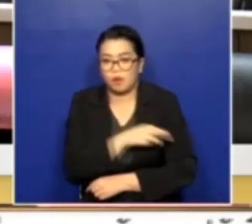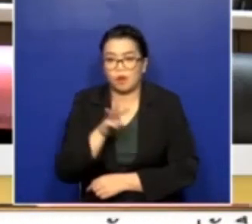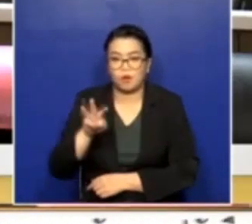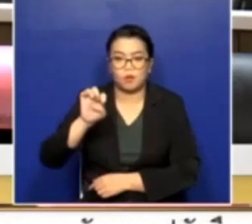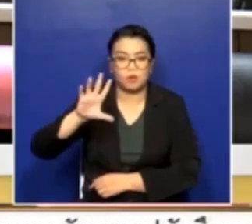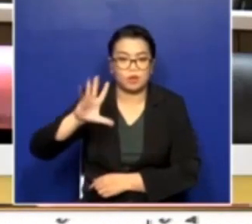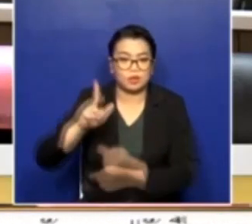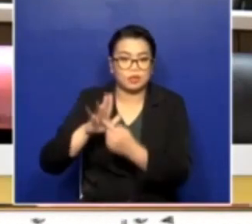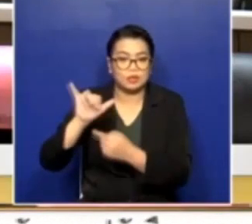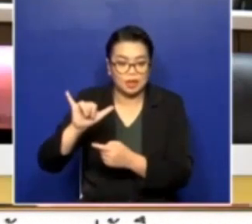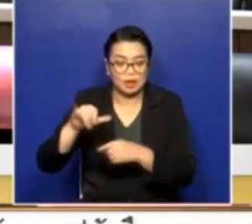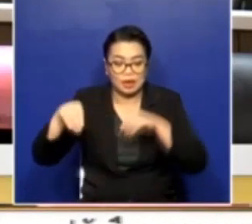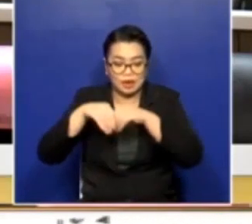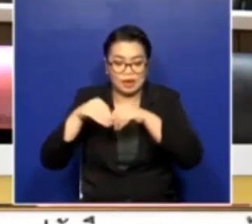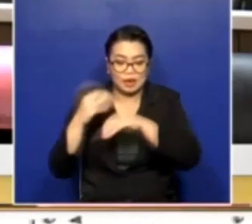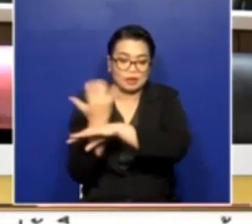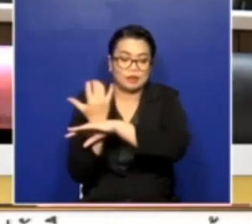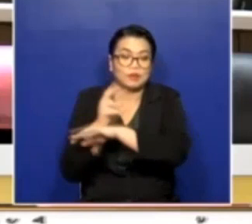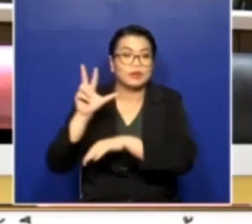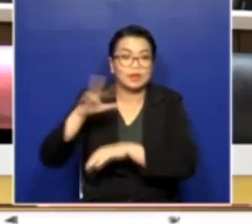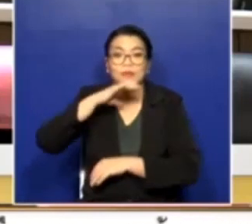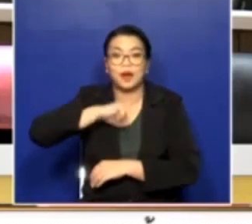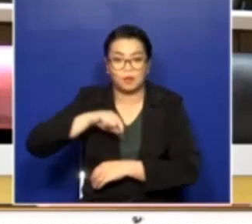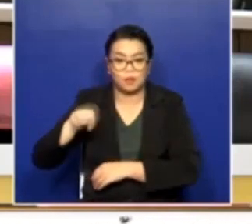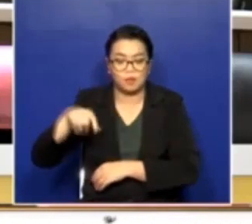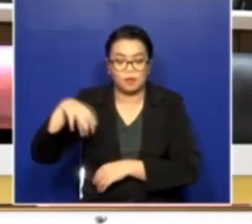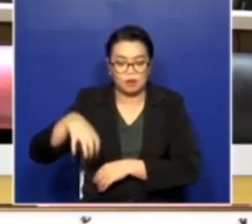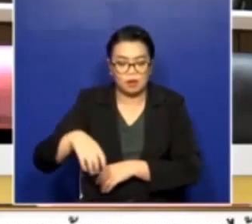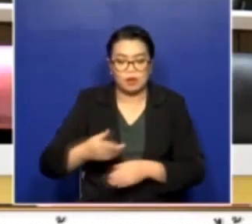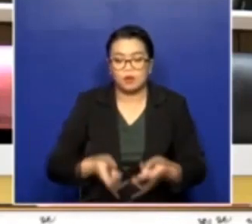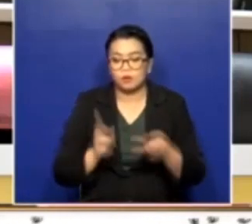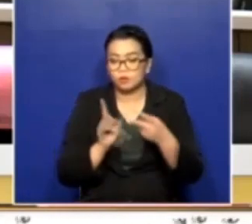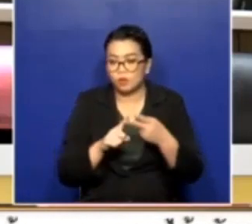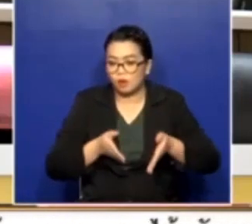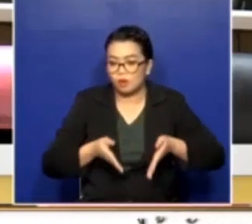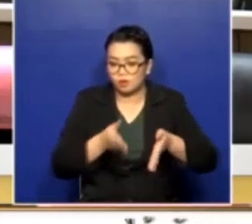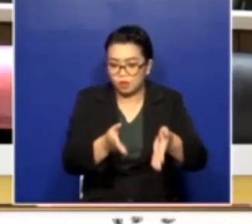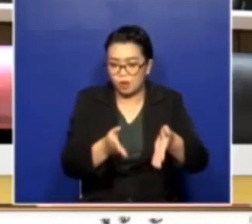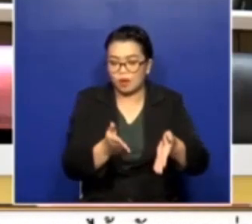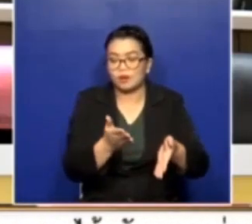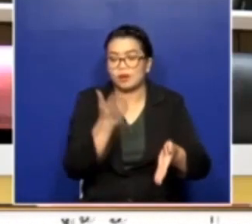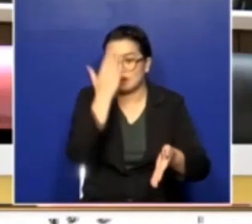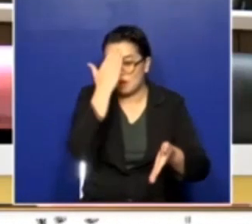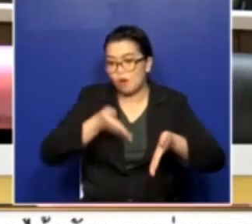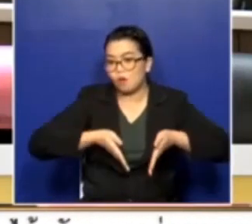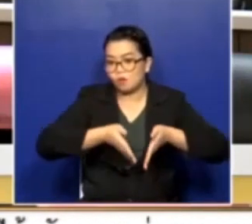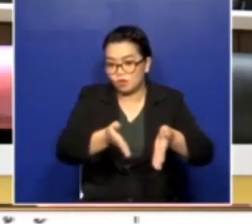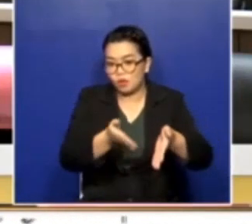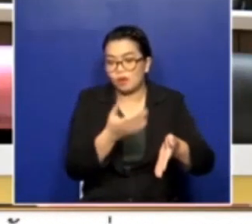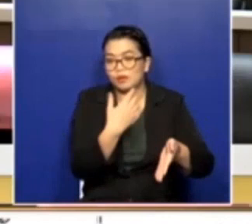างสถานีโทรทัศน์ไทยทีวีสีช่อง3เขตหนองแขมและอีกช่วงคือบริเวณซอยเพชรเกษม110/3ถึงซอยเพ